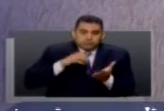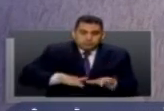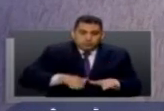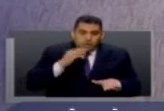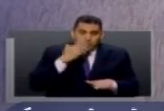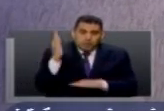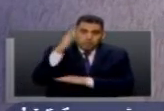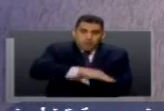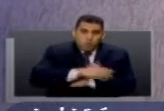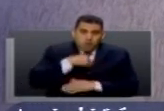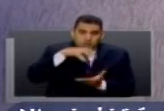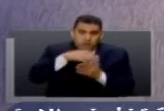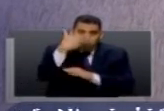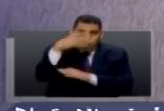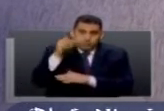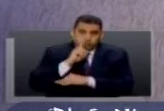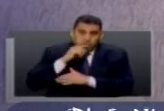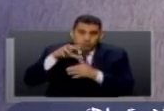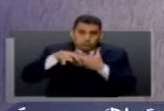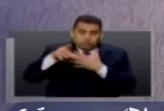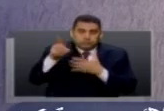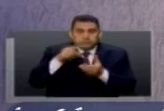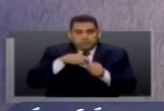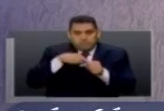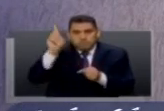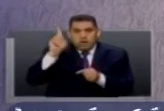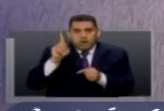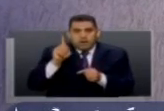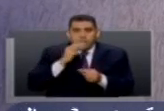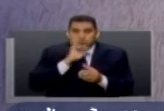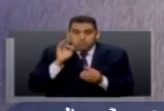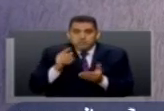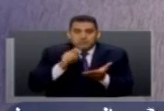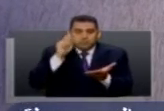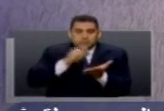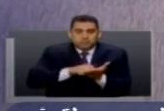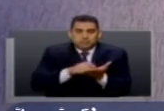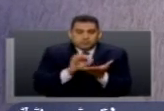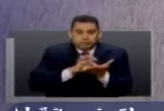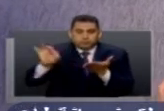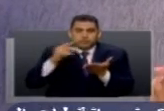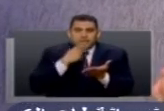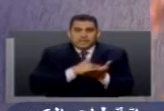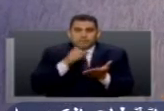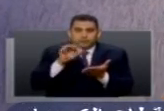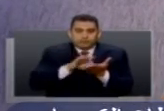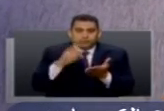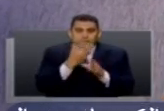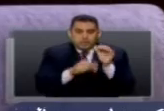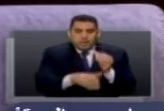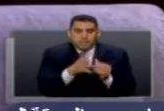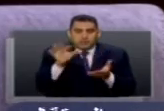هذه الدوله انصرفوا لا تصلحون للمواطنه فيها يعني صحب جنسيه وترحيل هذا الذي حصل لهم لكن اولئك ان